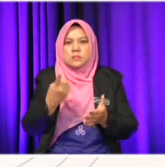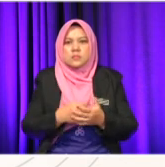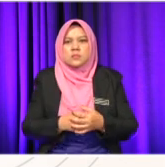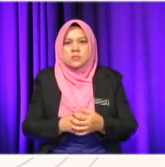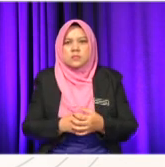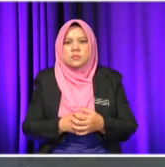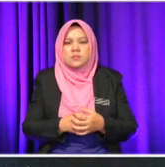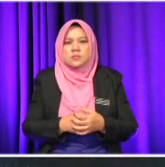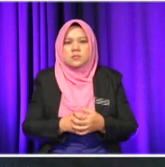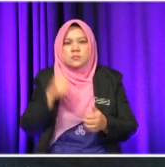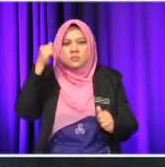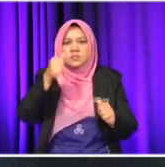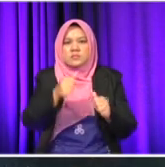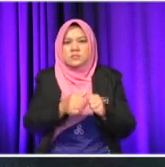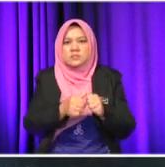.00